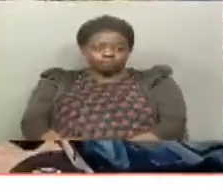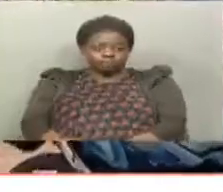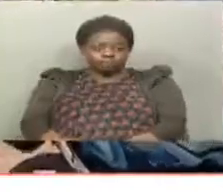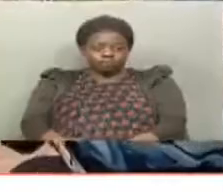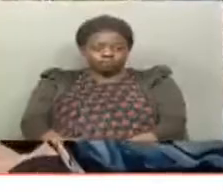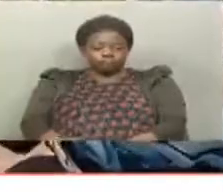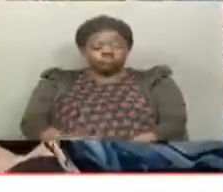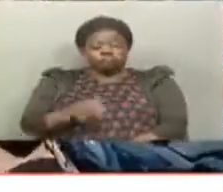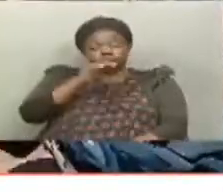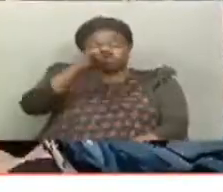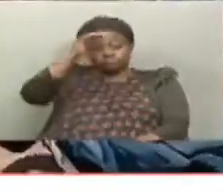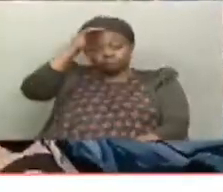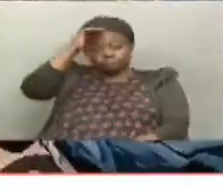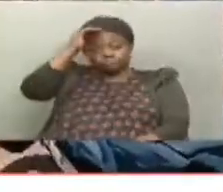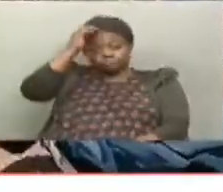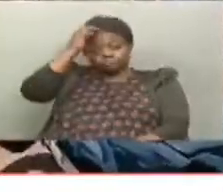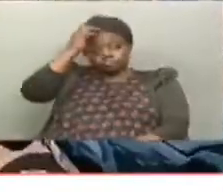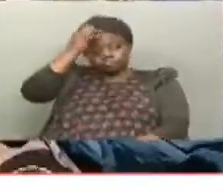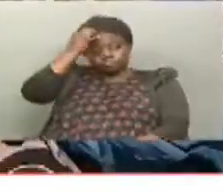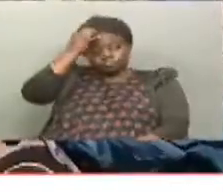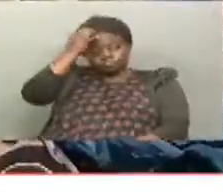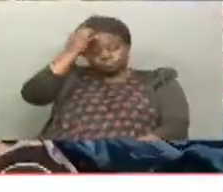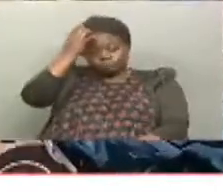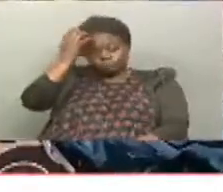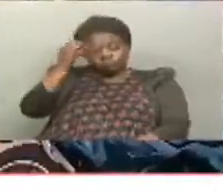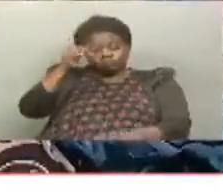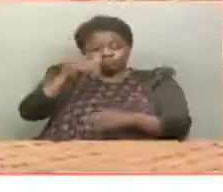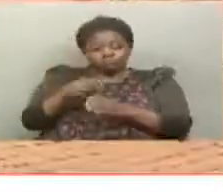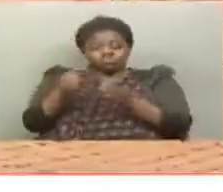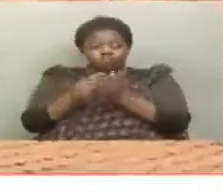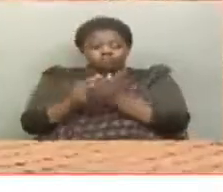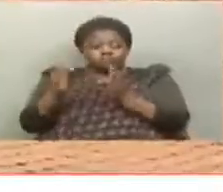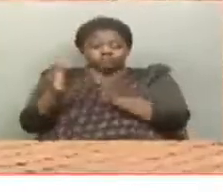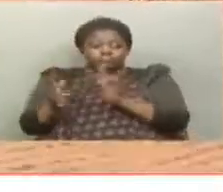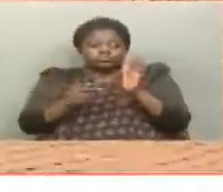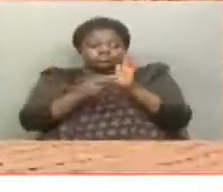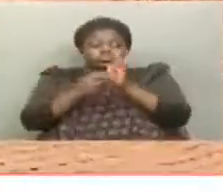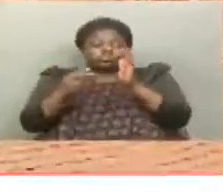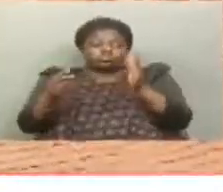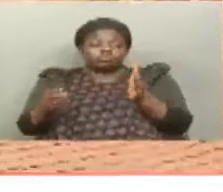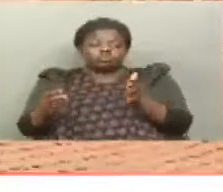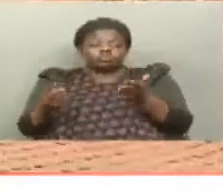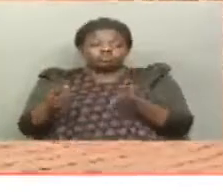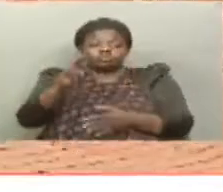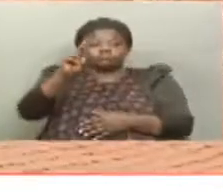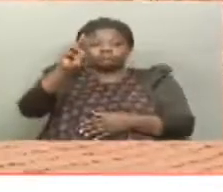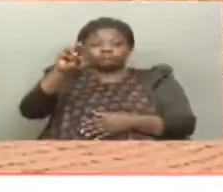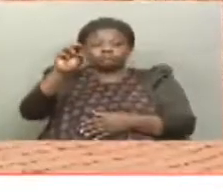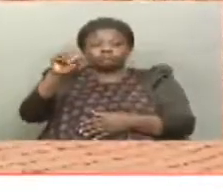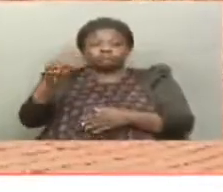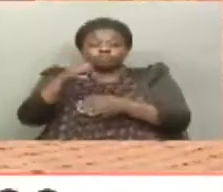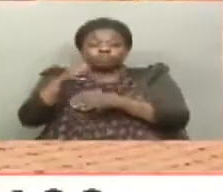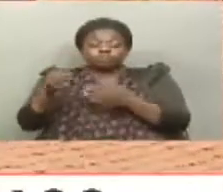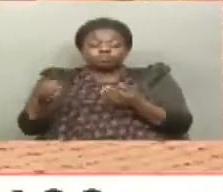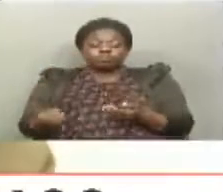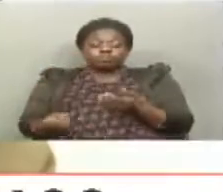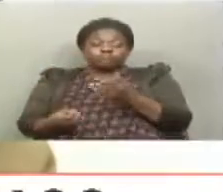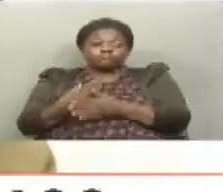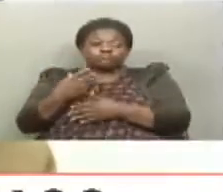Ye omwogezi wa poliisi mu ggwanga Fred Enanga alabudde abateeseteese okugenda mu mwoleso gwa bannamakolero e Lugogo abanenyigira mu kukola